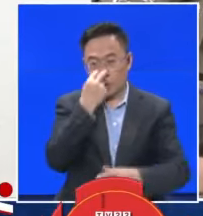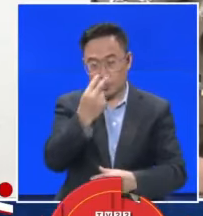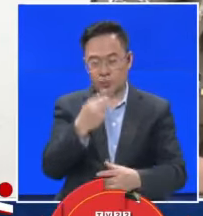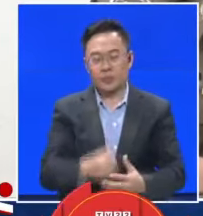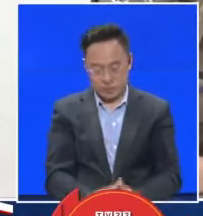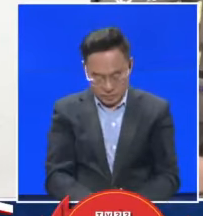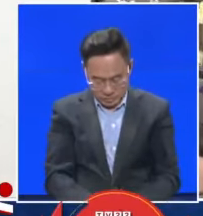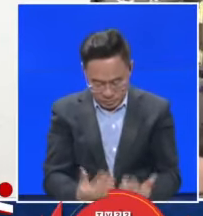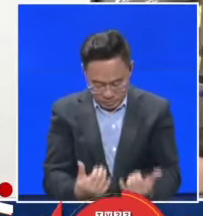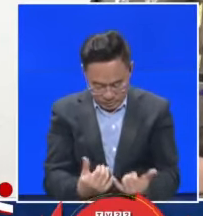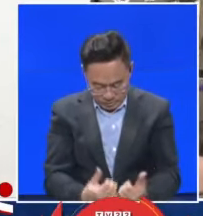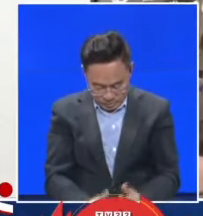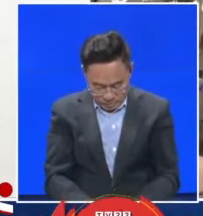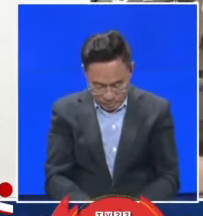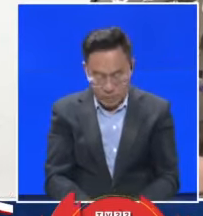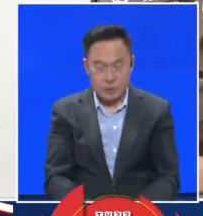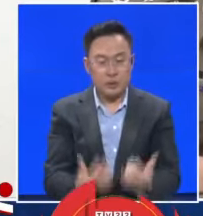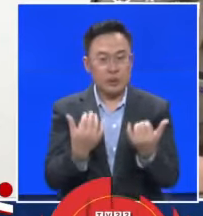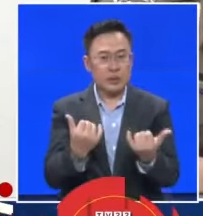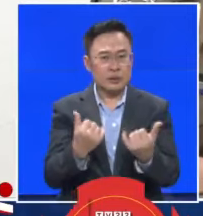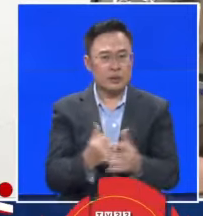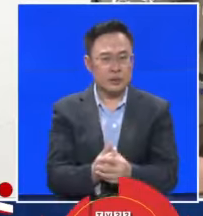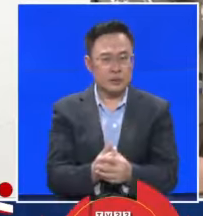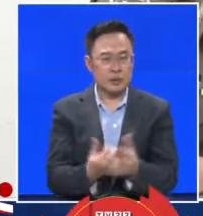ติดตามดูก็แล้วกันเพราะว่าเรื่องนี้เนี่ยทั้งพล